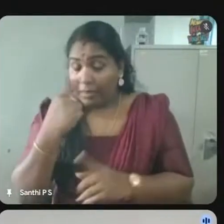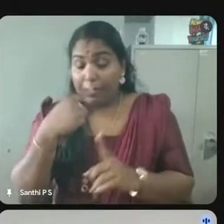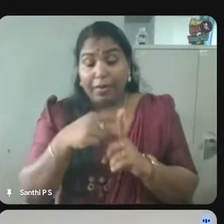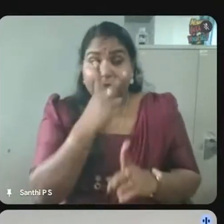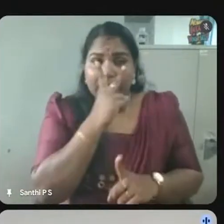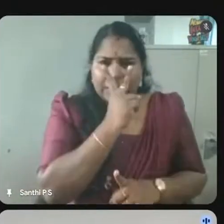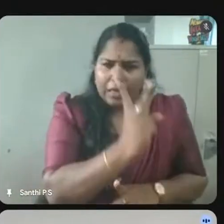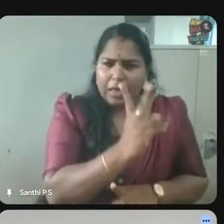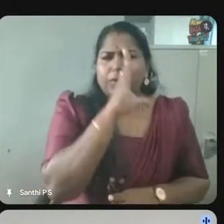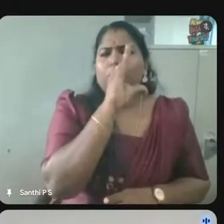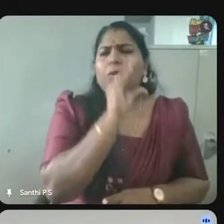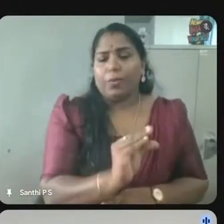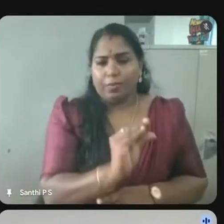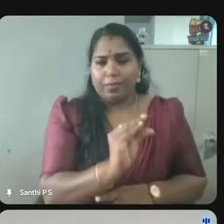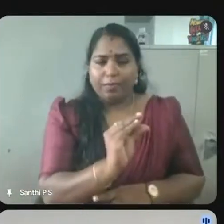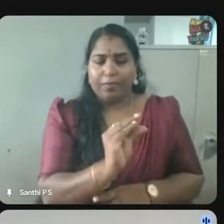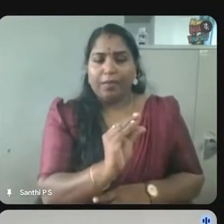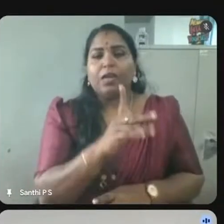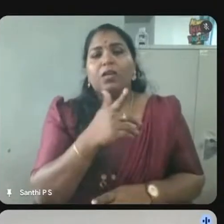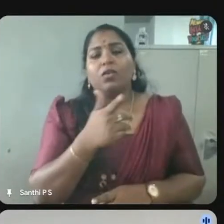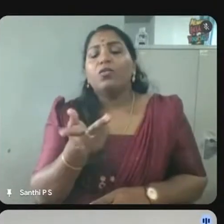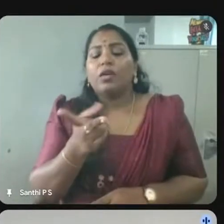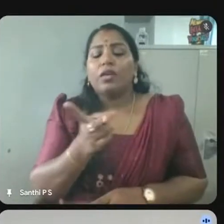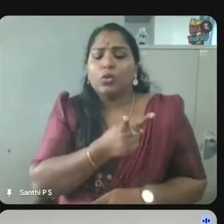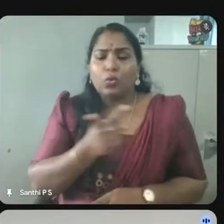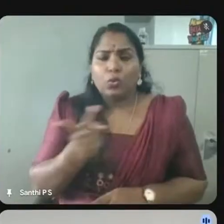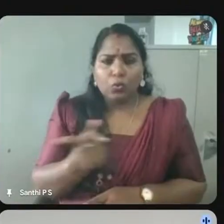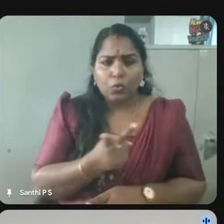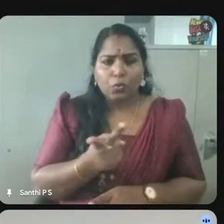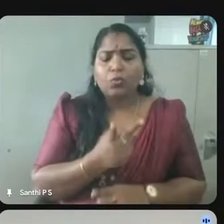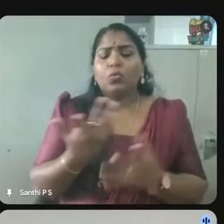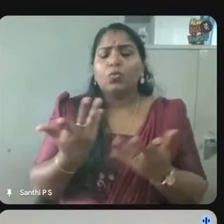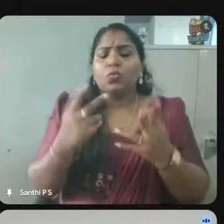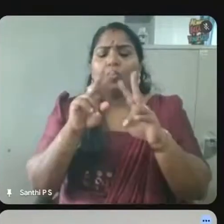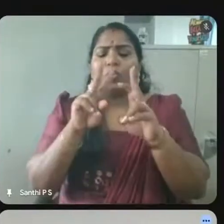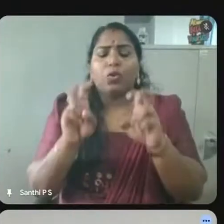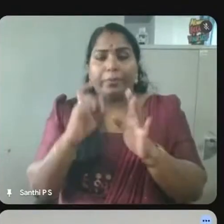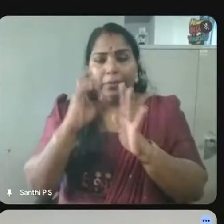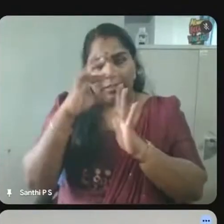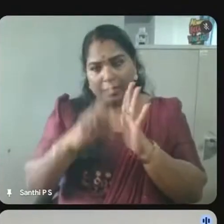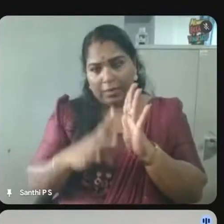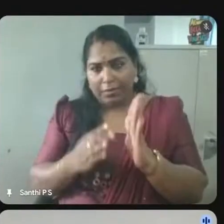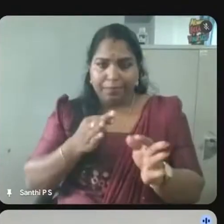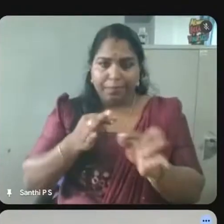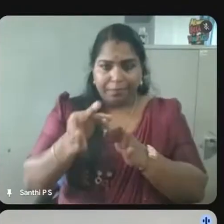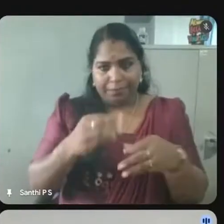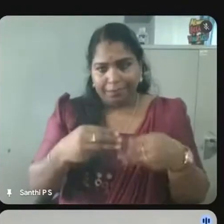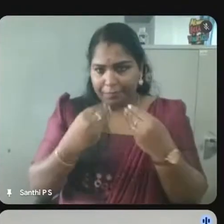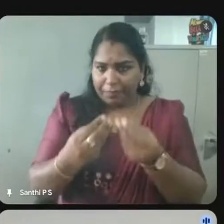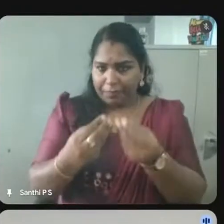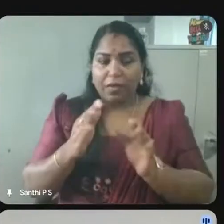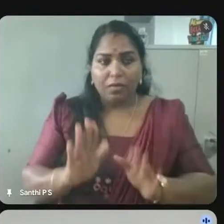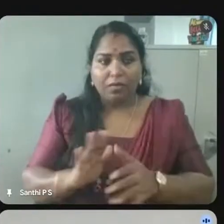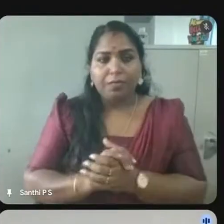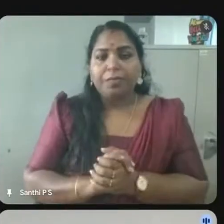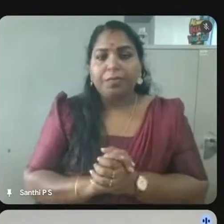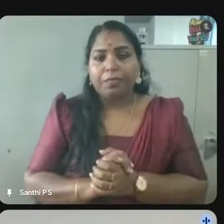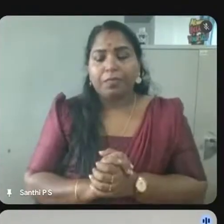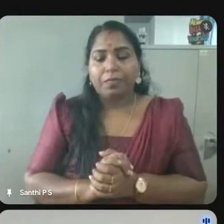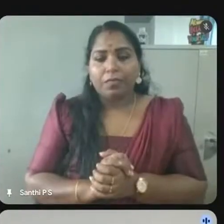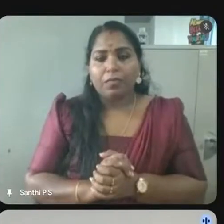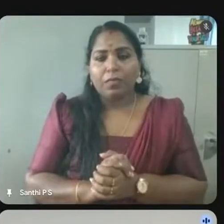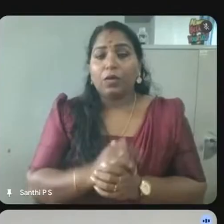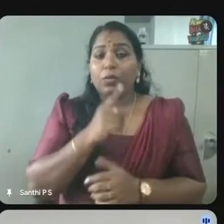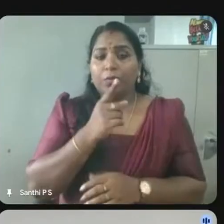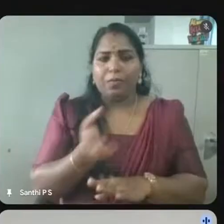അതായത് കാഴ്ചക്കുറവും കാഴ്ചയില്ലായ്മയും എന്നുള്ള ഒരു ടോപ്പിക്കിനെ കുറിച്ചാണ്. ഞാനിവിടെ ഒരു 2